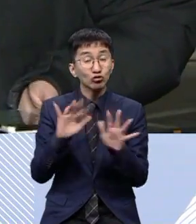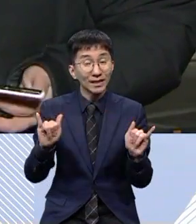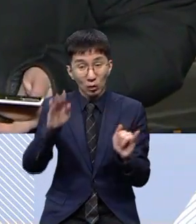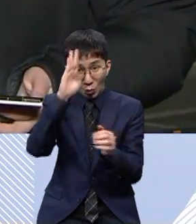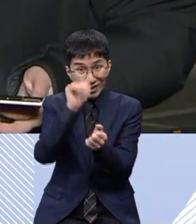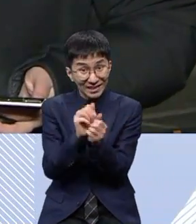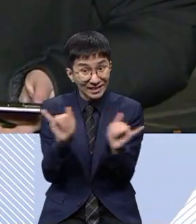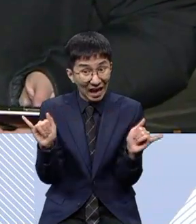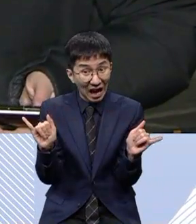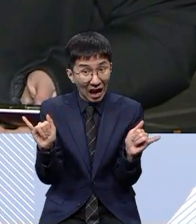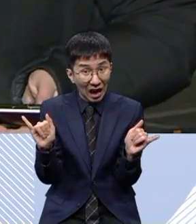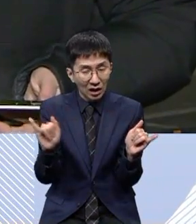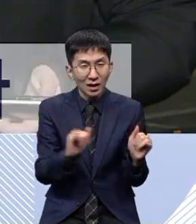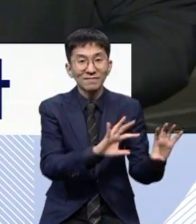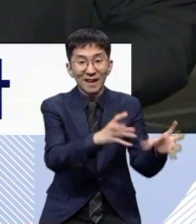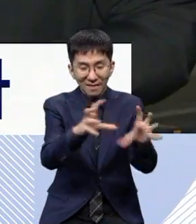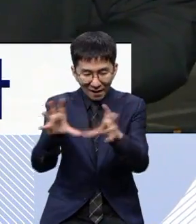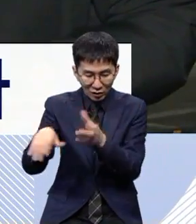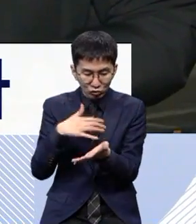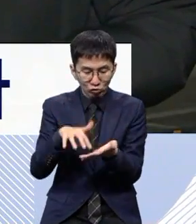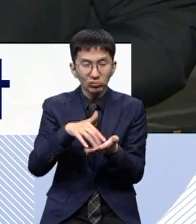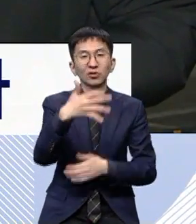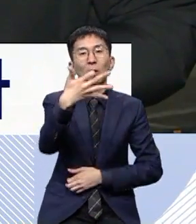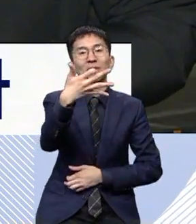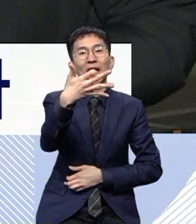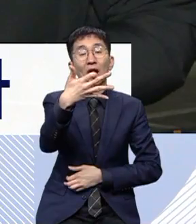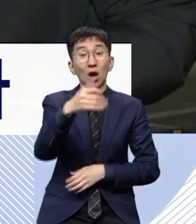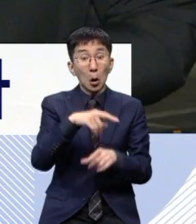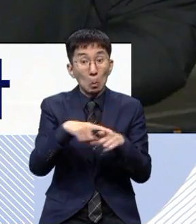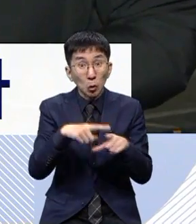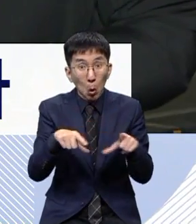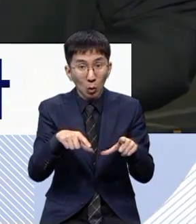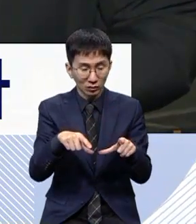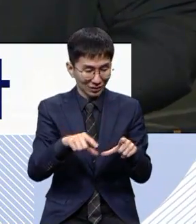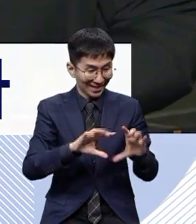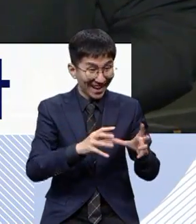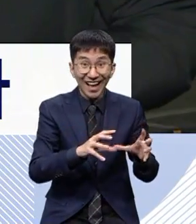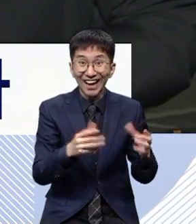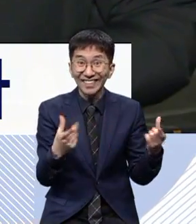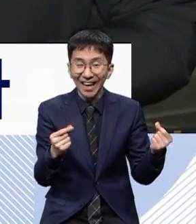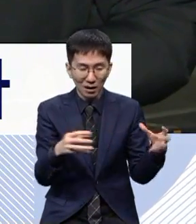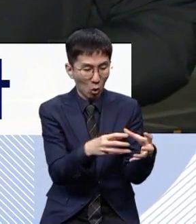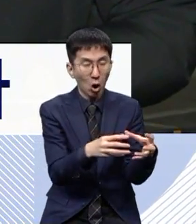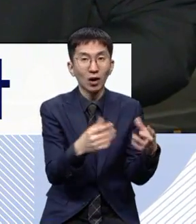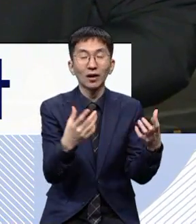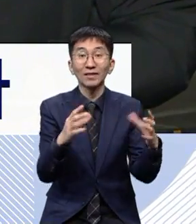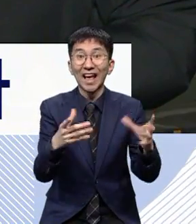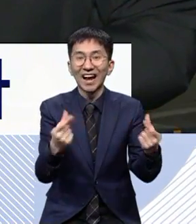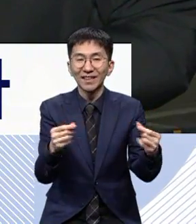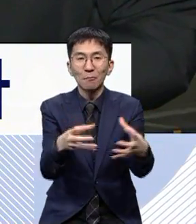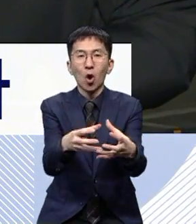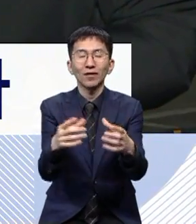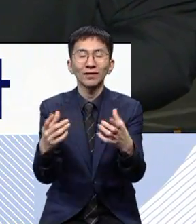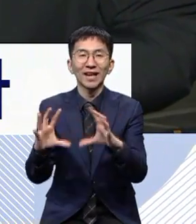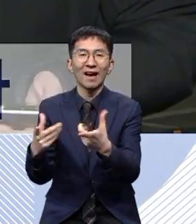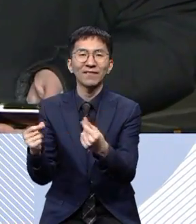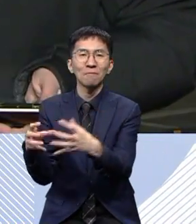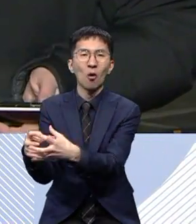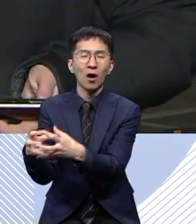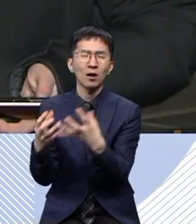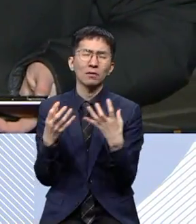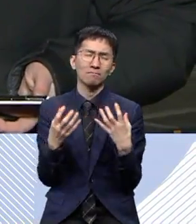특히 외국인 확진자들 국적이 19개로 다양한데 평소 출신 국가별로 교류가 잦기 때문에 다른 공장의 노동자와